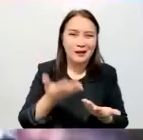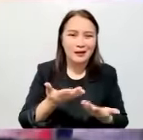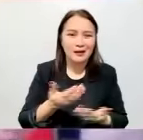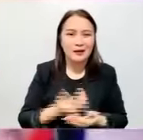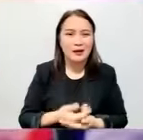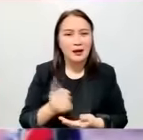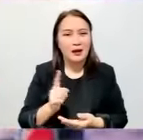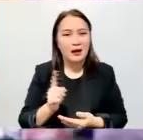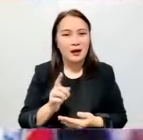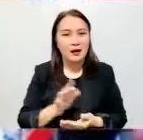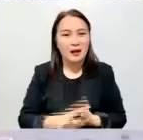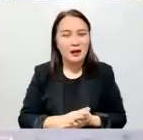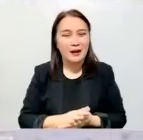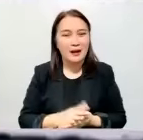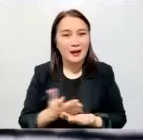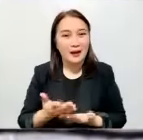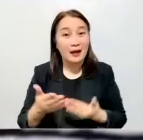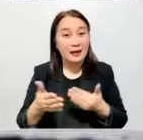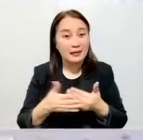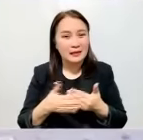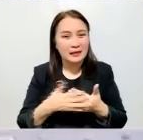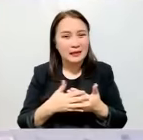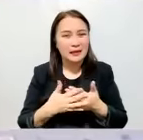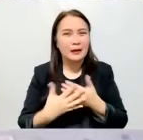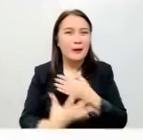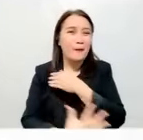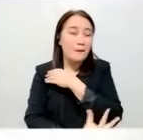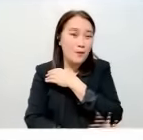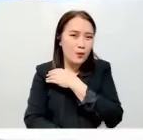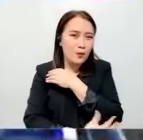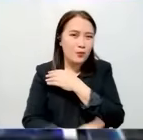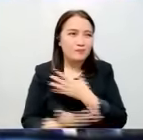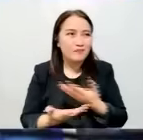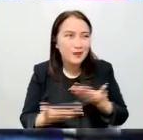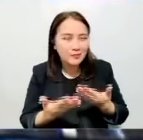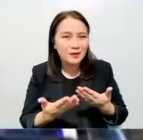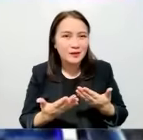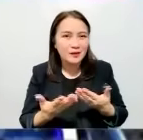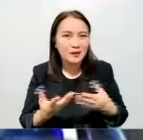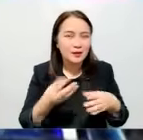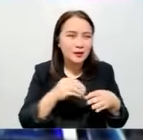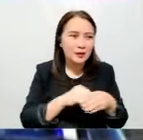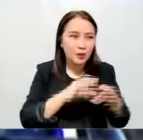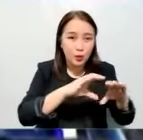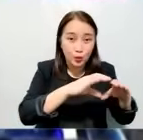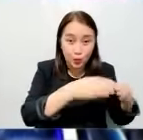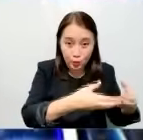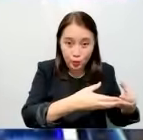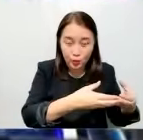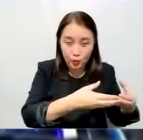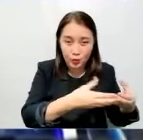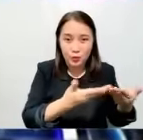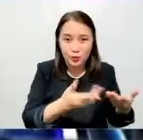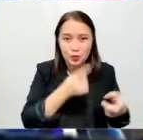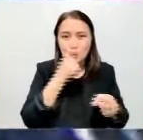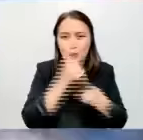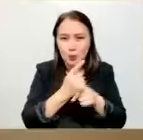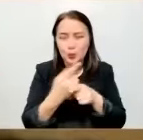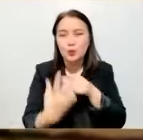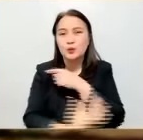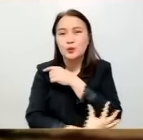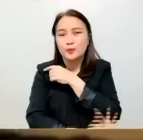ang tinatawag na near-poor segment o yung nanganganib na masama dun sa tinuturing ng gobyerno na totoong mahirap.